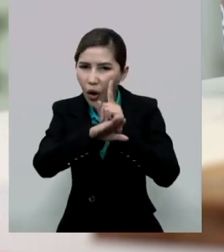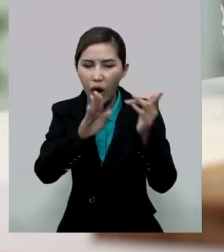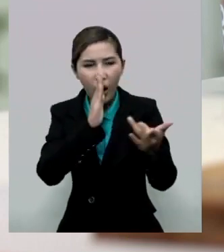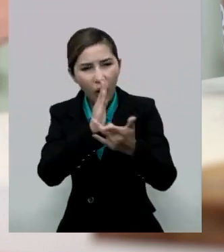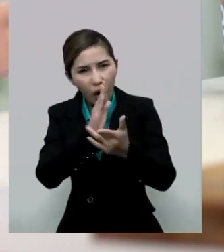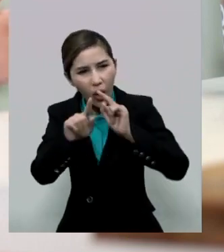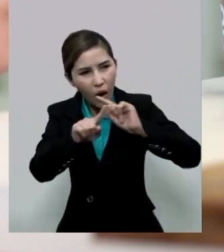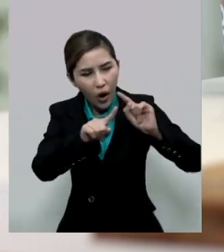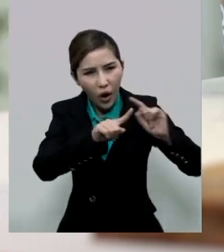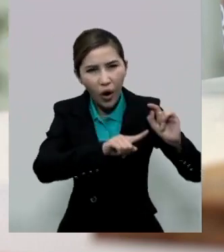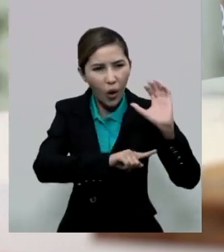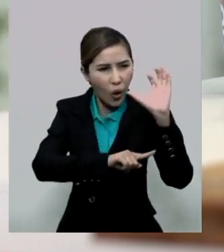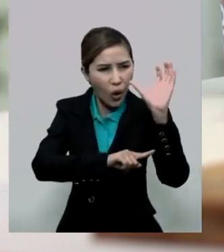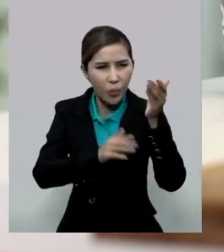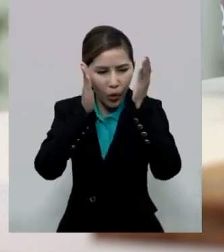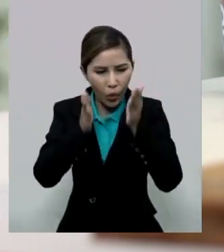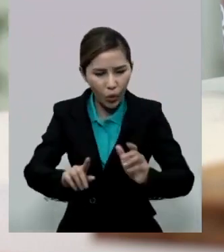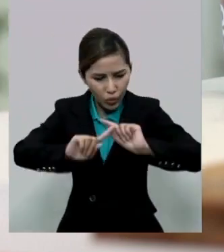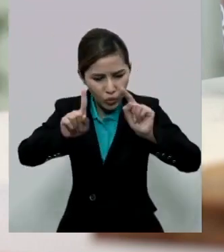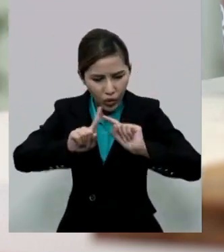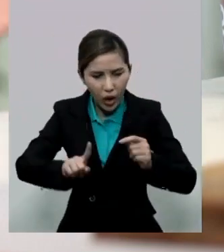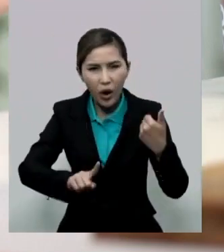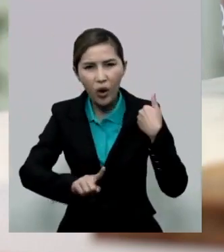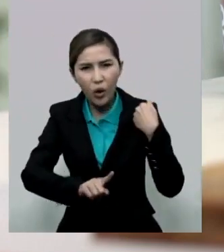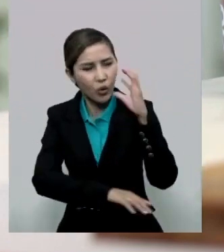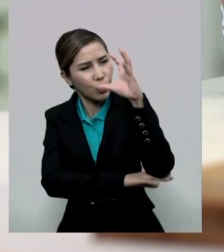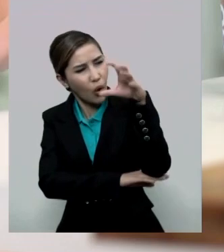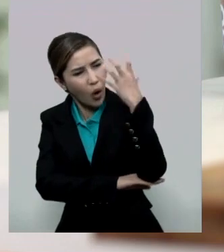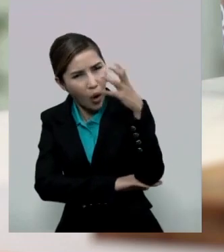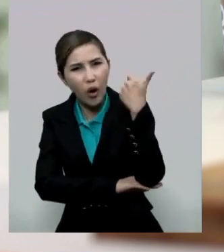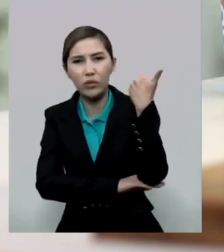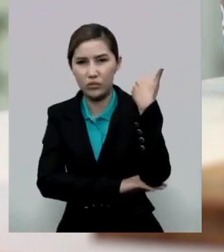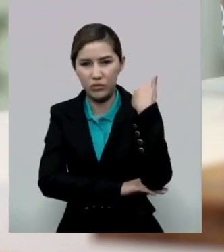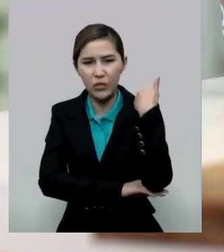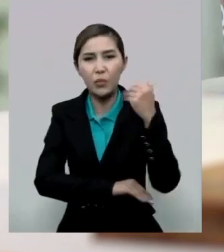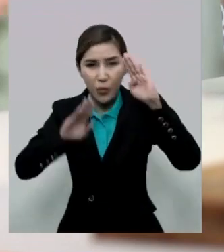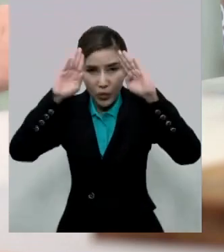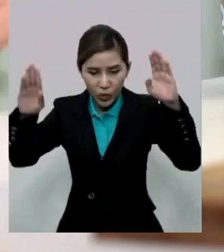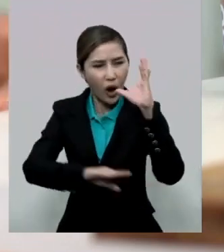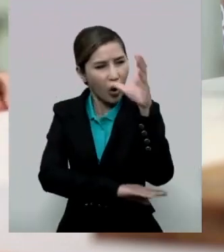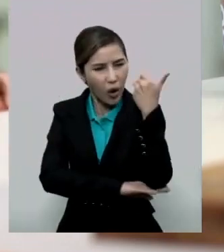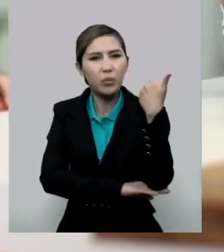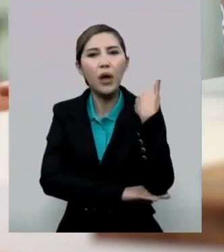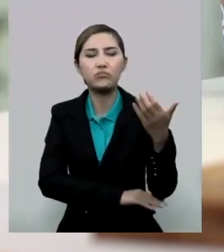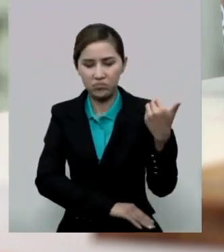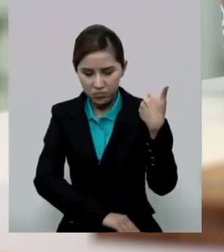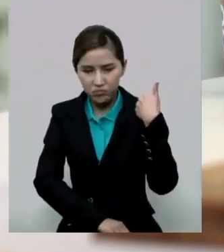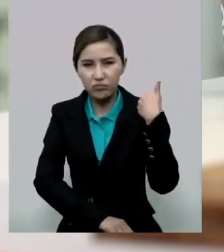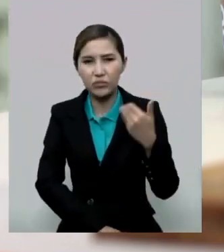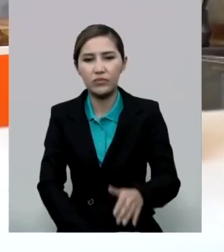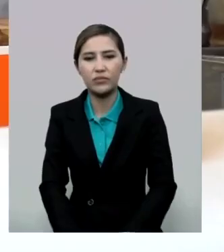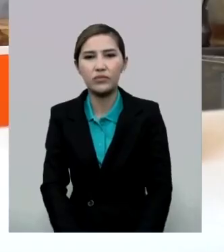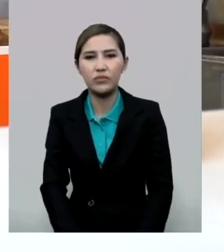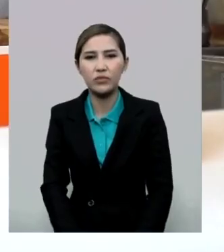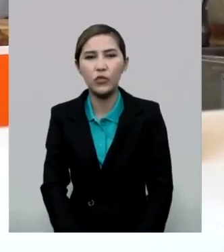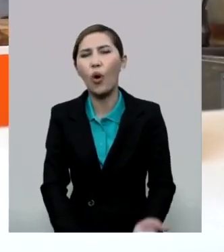างๆใช่ไหมคะแล้วโลกออนไลน์เนี่ยก็มีบุคคลหลากหลายเนาะบางคนอาจจะเคยถูกหลอกลวงมาเนี่ยค่ะเคยมีประสบการณ์เหล่านี้ไหมคะ เคยมี